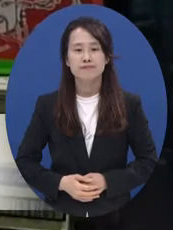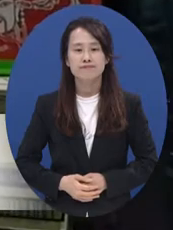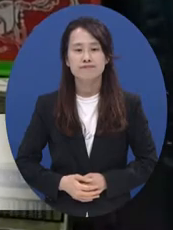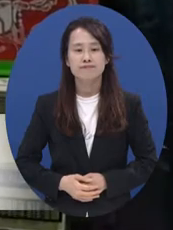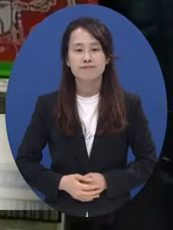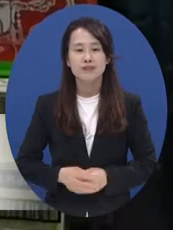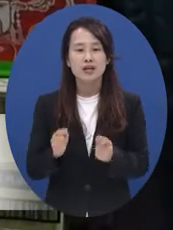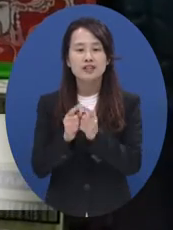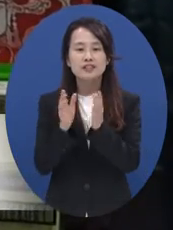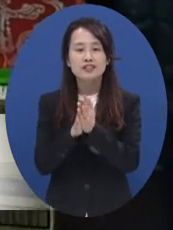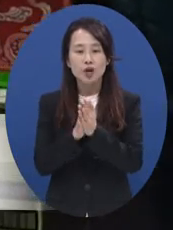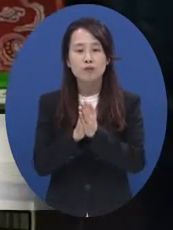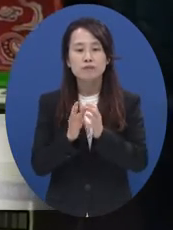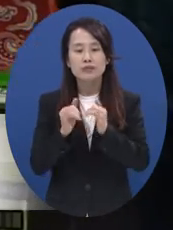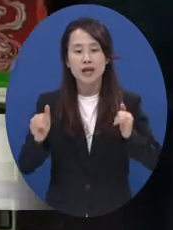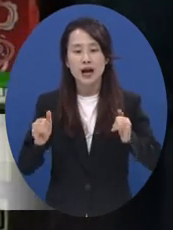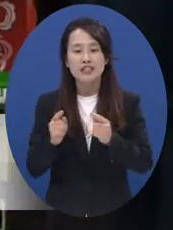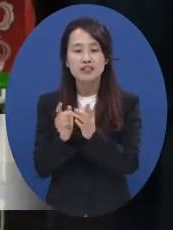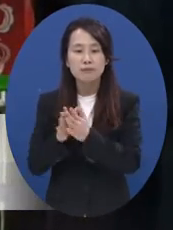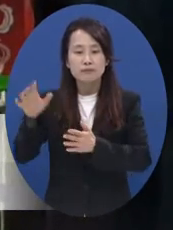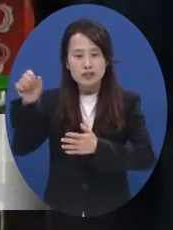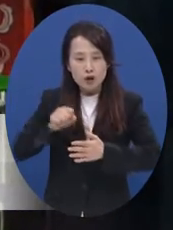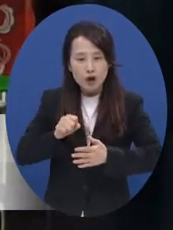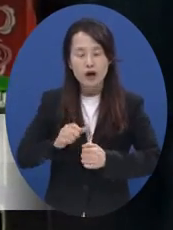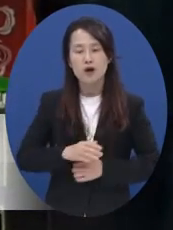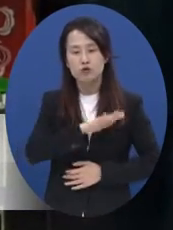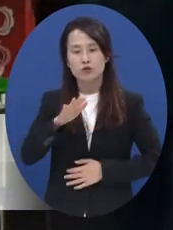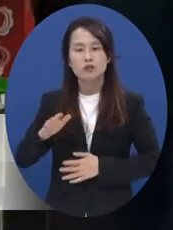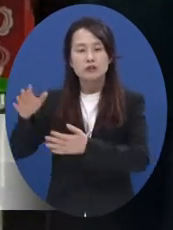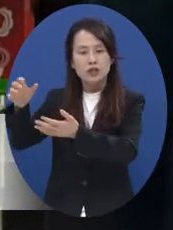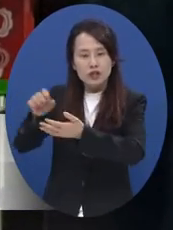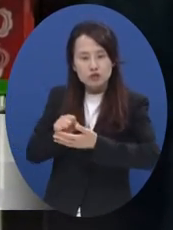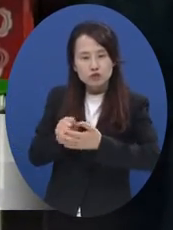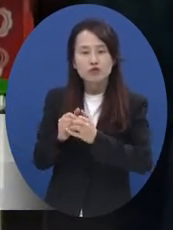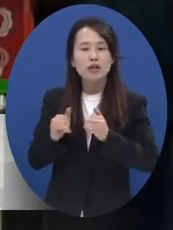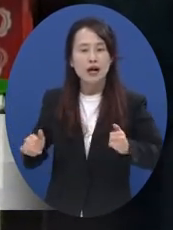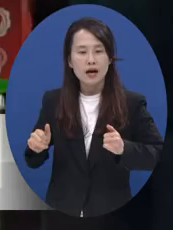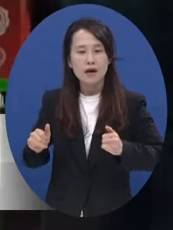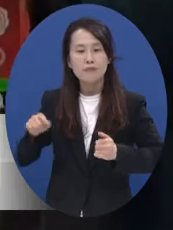말이죠. 직접 하시는 분들이 직접 갖다 주거나 그렇지, 우리는 그냥